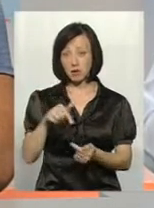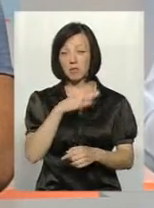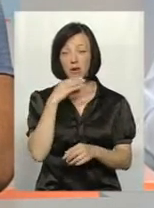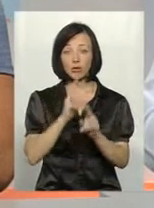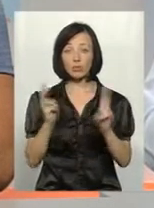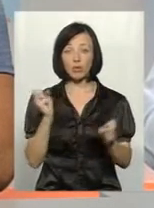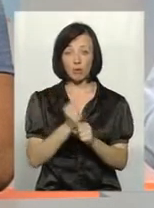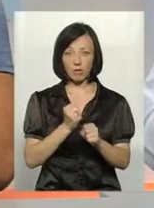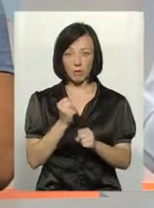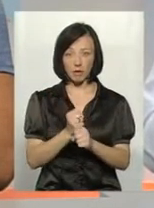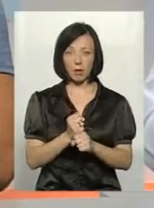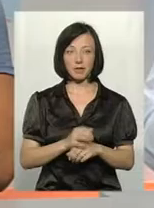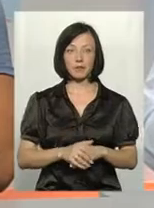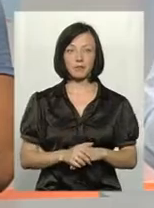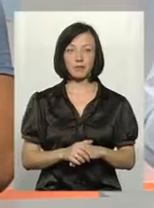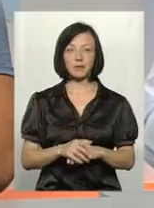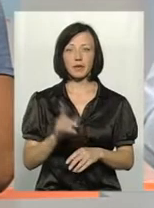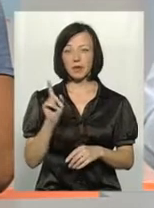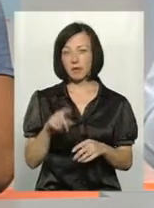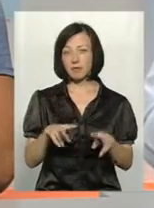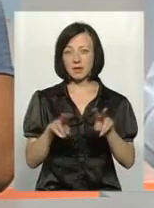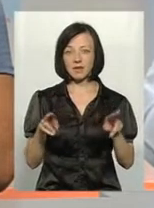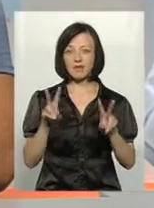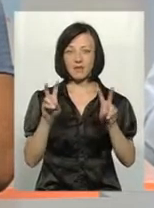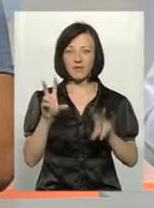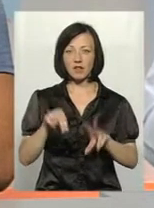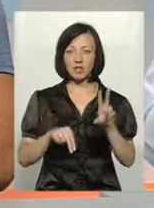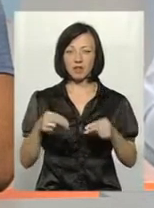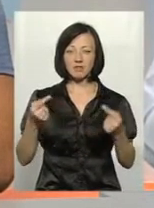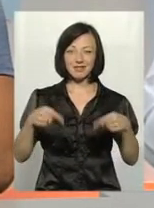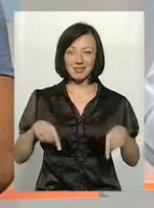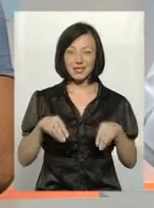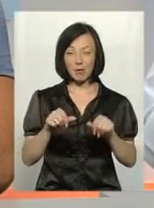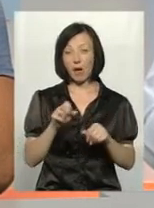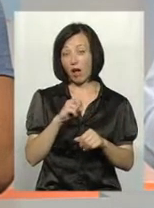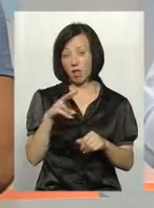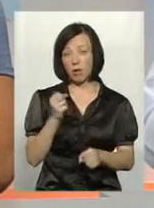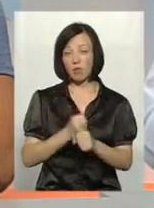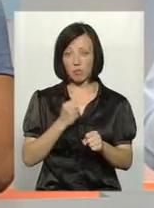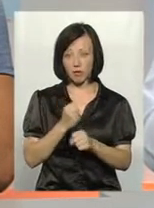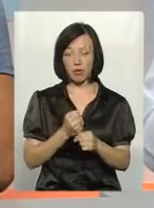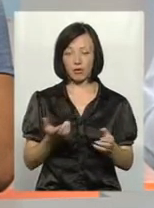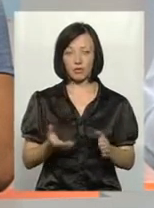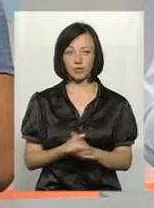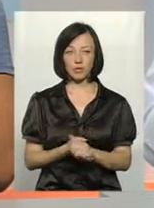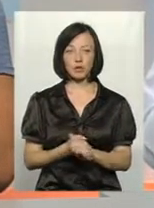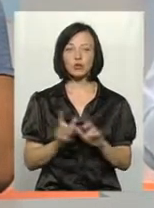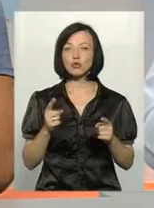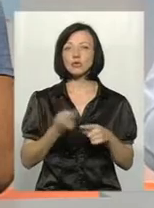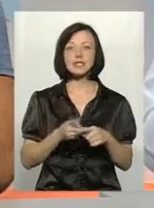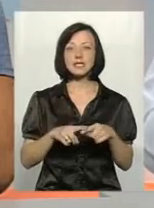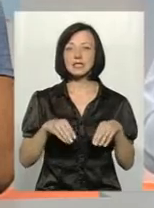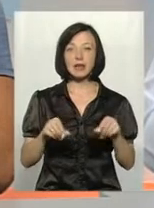обробляє, до речі. Вони йдуть як деградовані землі, да, включені, але їх обробляють. Чому ці